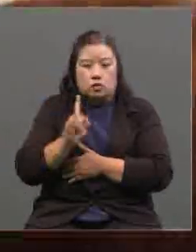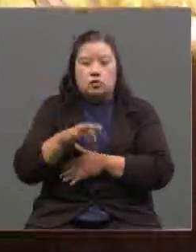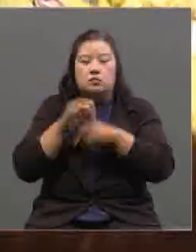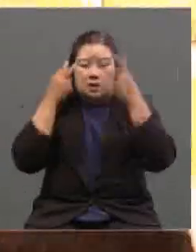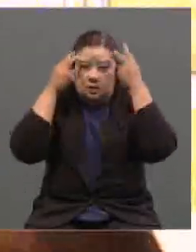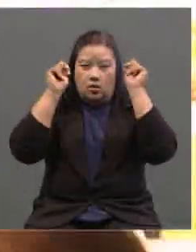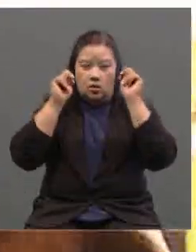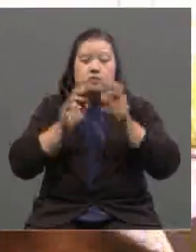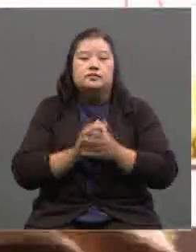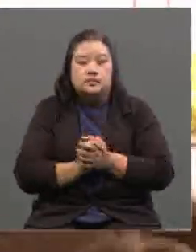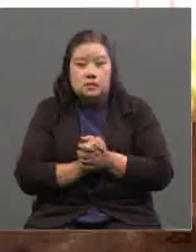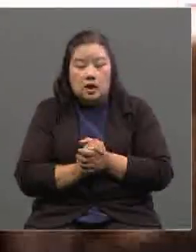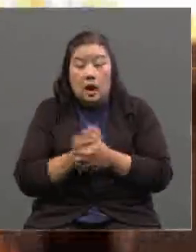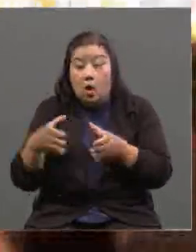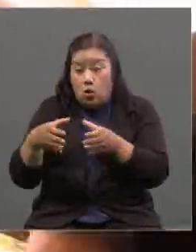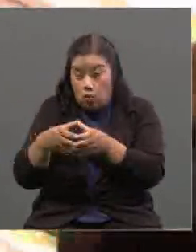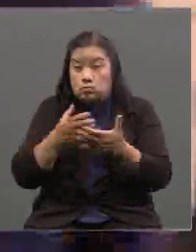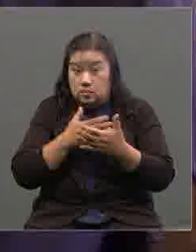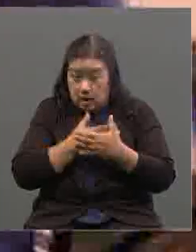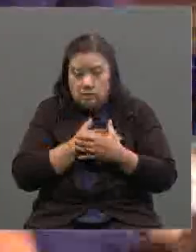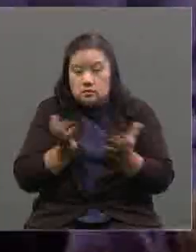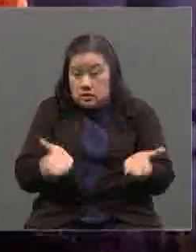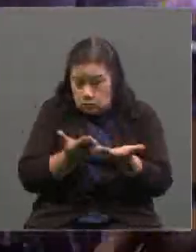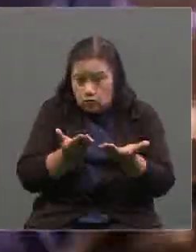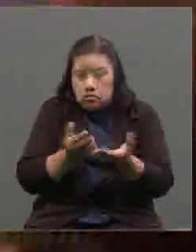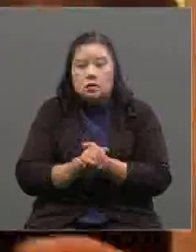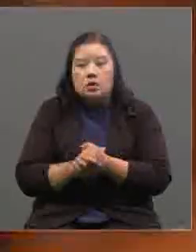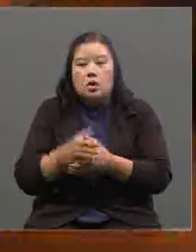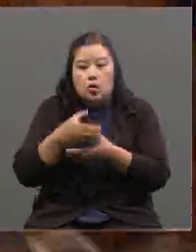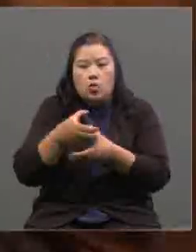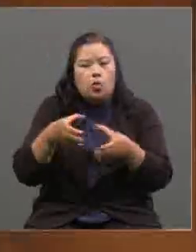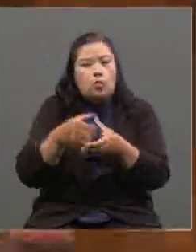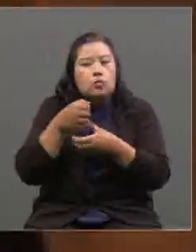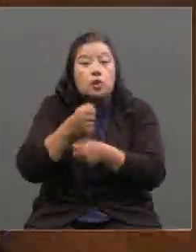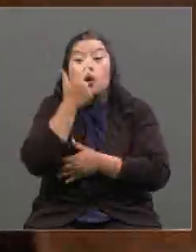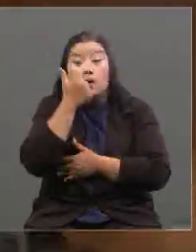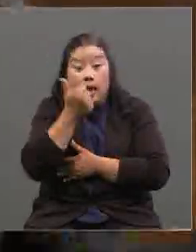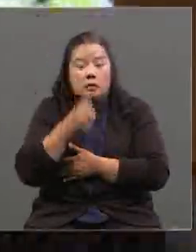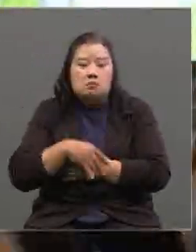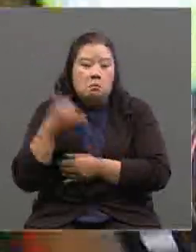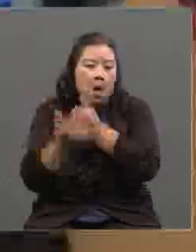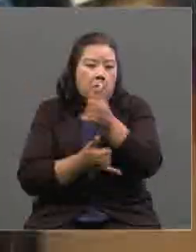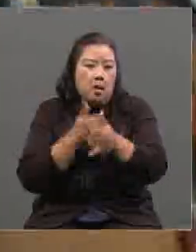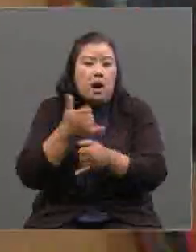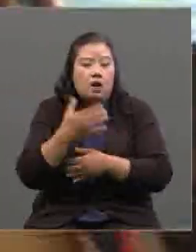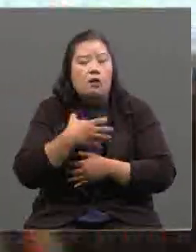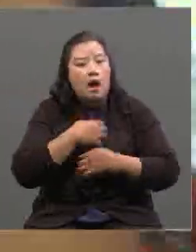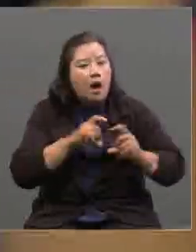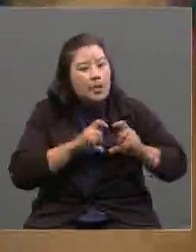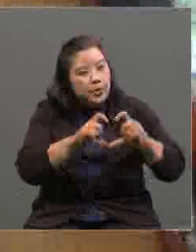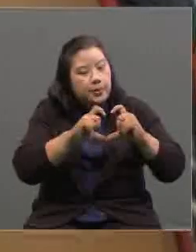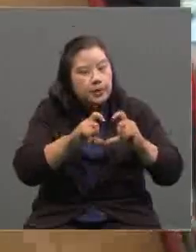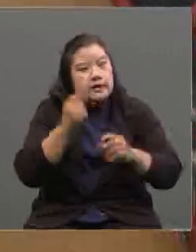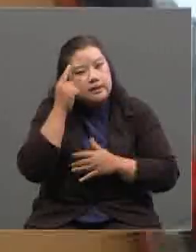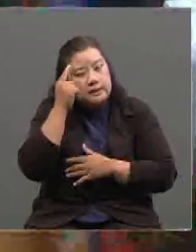ขณะที่กลุ่มผู้สนับสนุนและกลุ่มคนเสื้อแดงนะคะก็เดินทางมารวมตัวกันที่พรรคเพื่อไทยเพื่อให้กำลังใจนายเศรษฐาและร่วมลุ้น